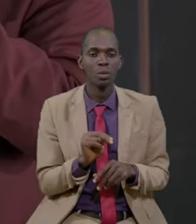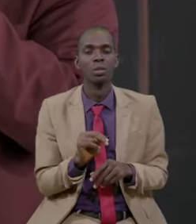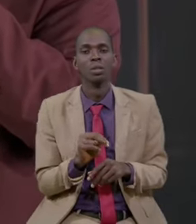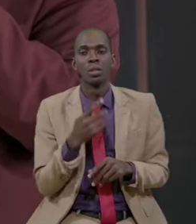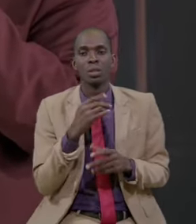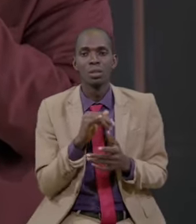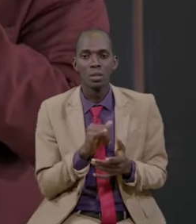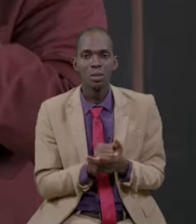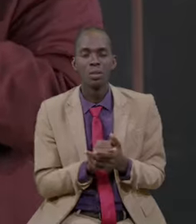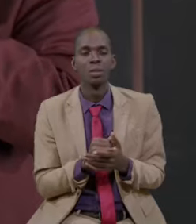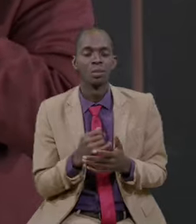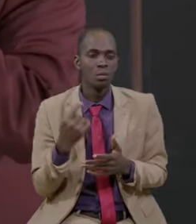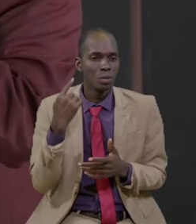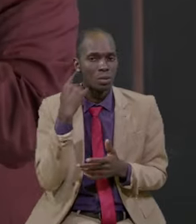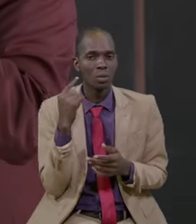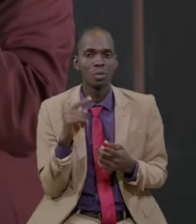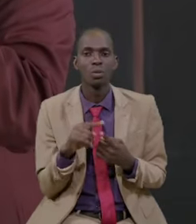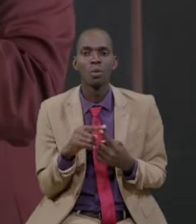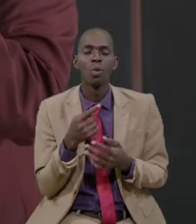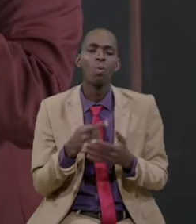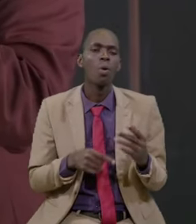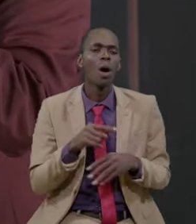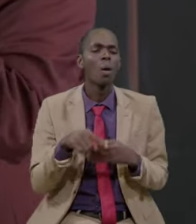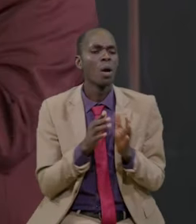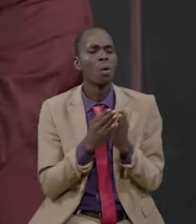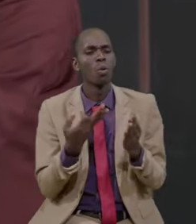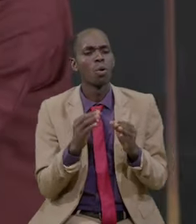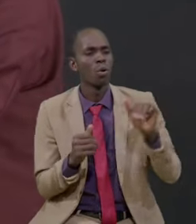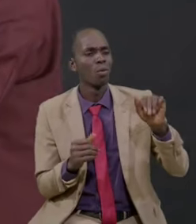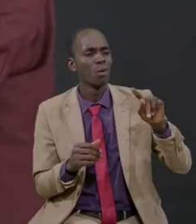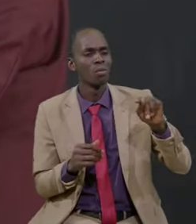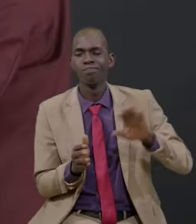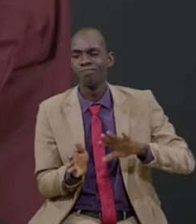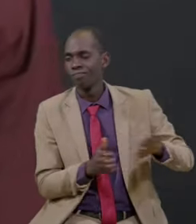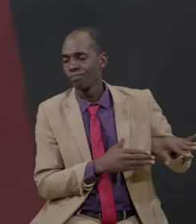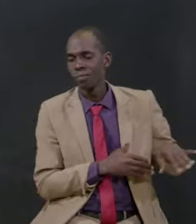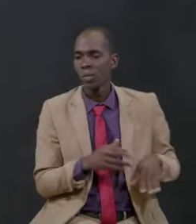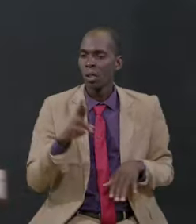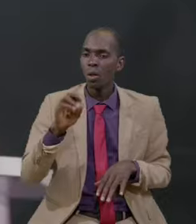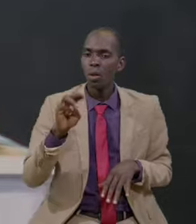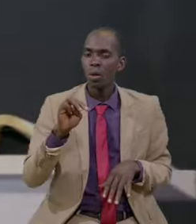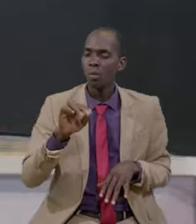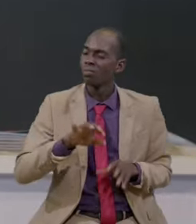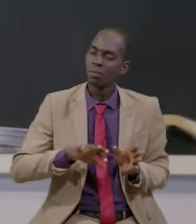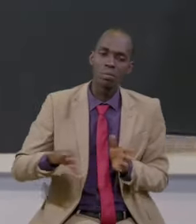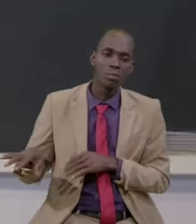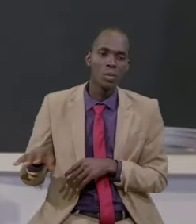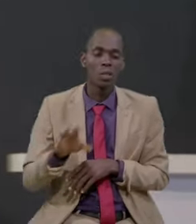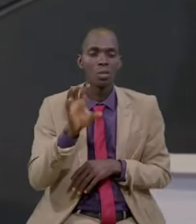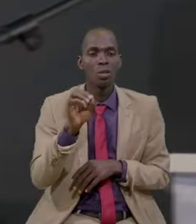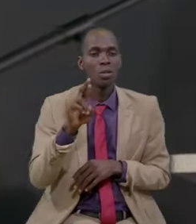ou lisez les apôtres et Actes, non. Lisez les apôtres, Romains, Corinthiens, Galates,